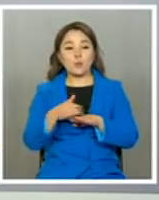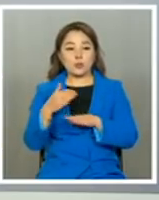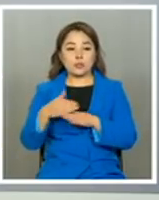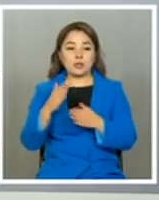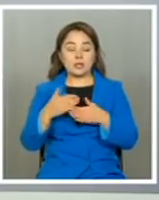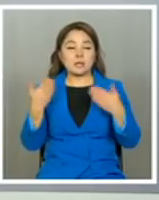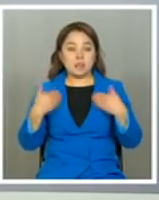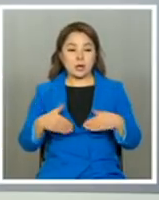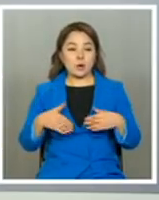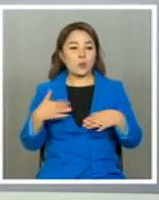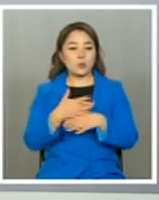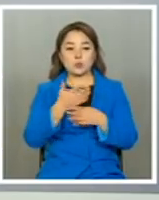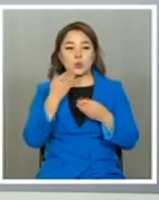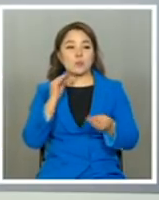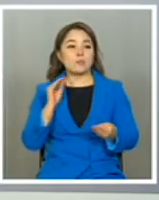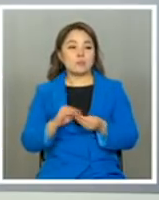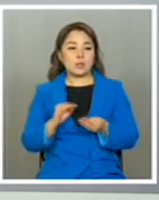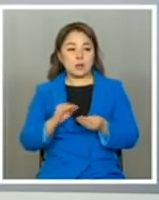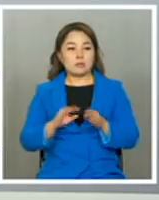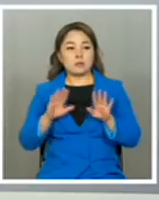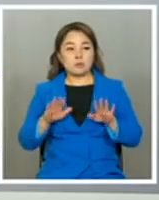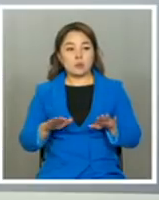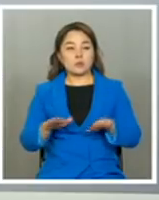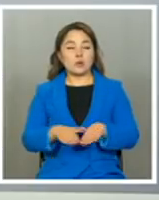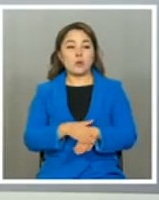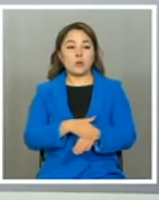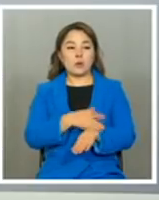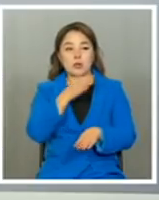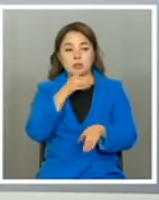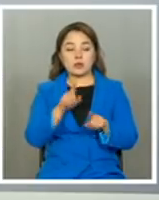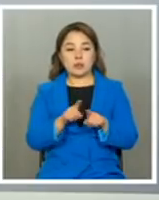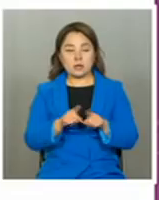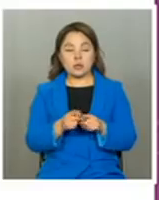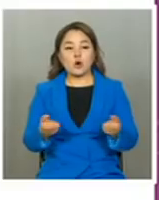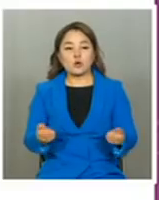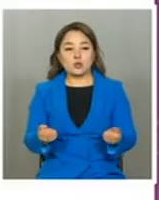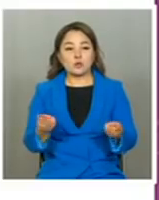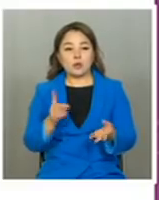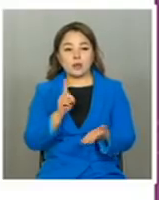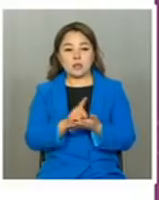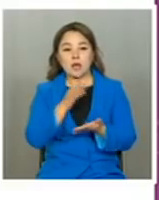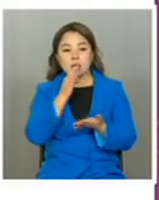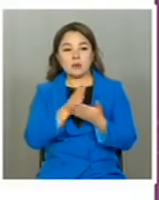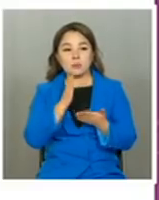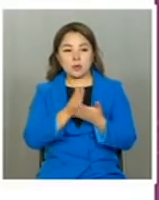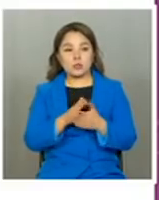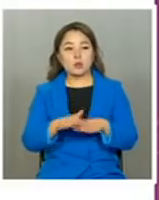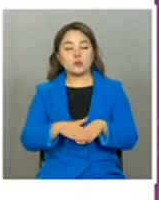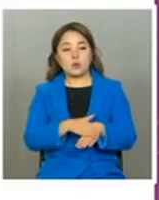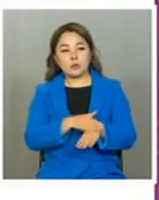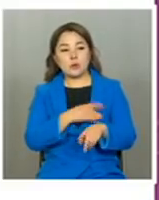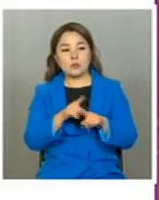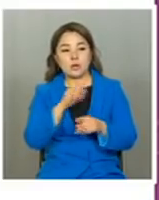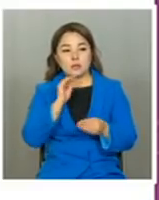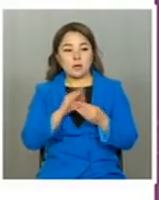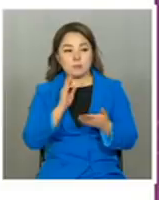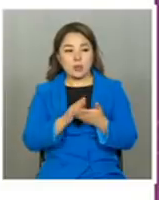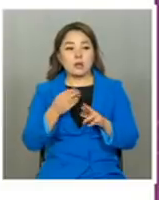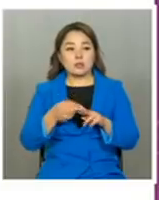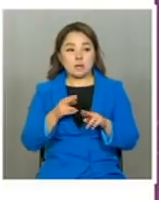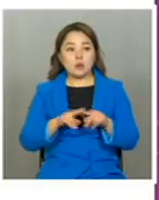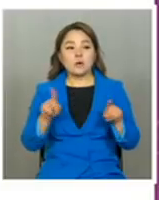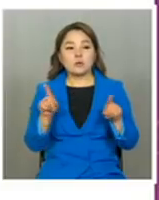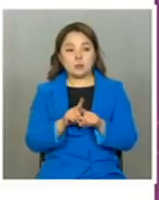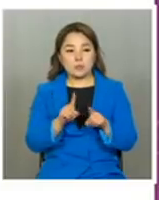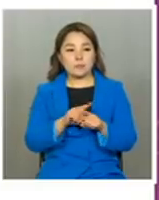қозғалысқа келмейді. Олар бір затты ұзақ уақыт бойы ұстап тұру нәтижесінде жүзеге асады. Демек, бұлшық еттер бір қалыпта